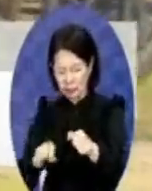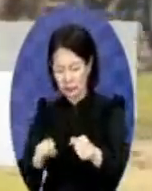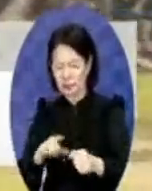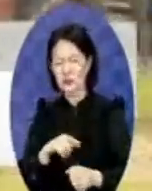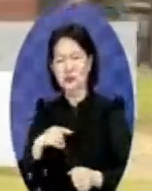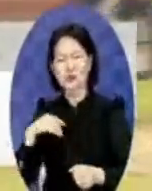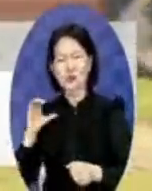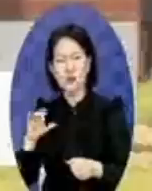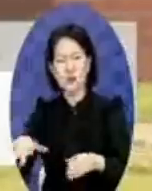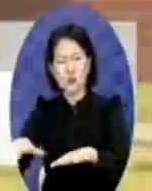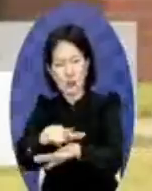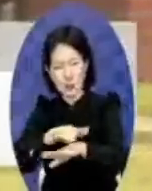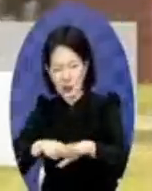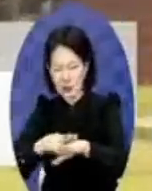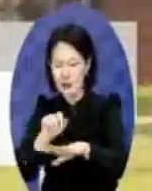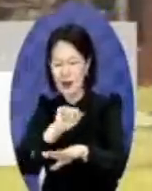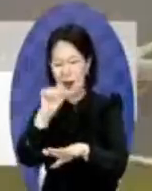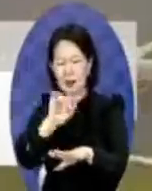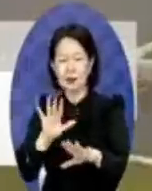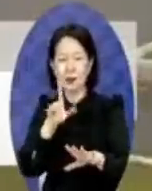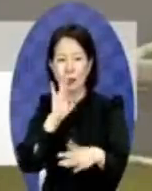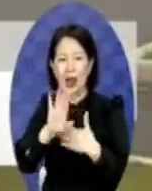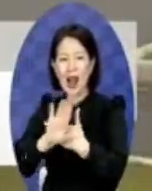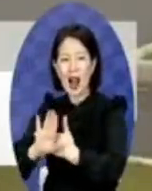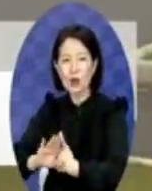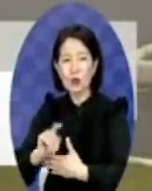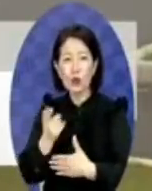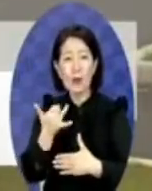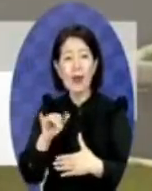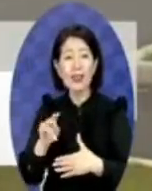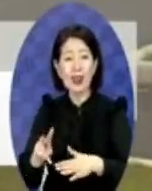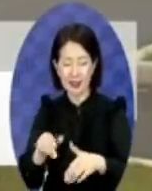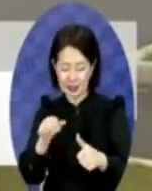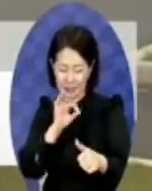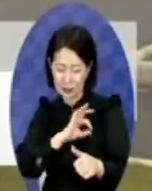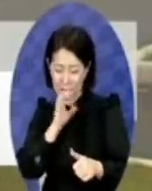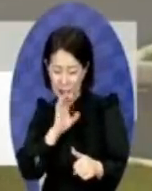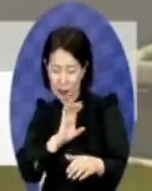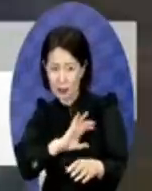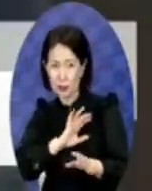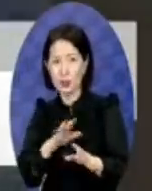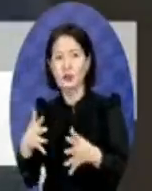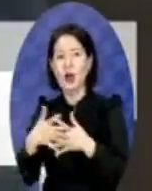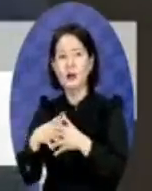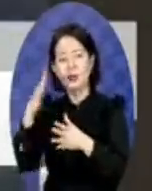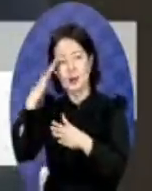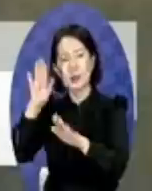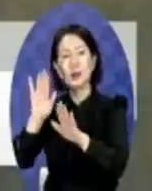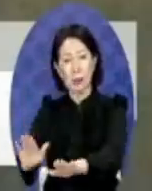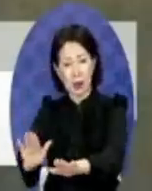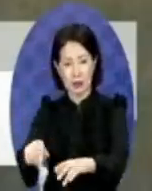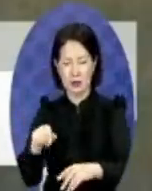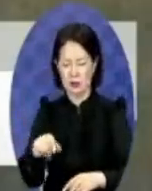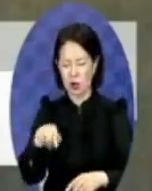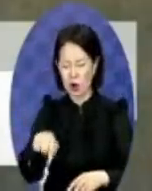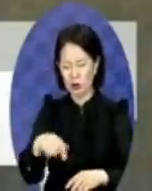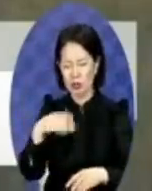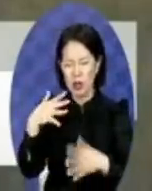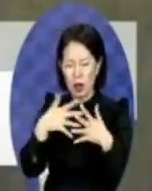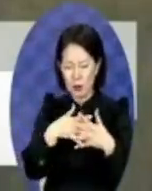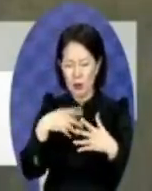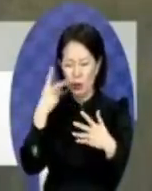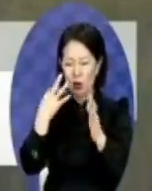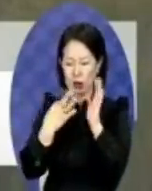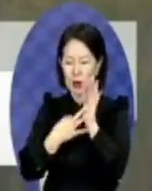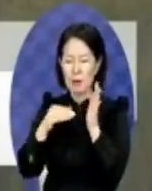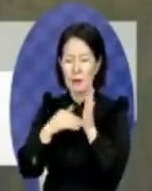Солонгосын хойг Аз Номхон далайн бүсдэх аюулгүй байдлын ашиг сонирхлоо хамгаалах үүднээс цэргээ үлдээж, өнөөдрийн байдлаар Америкийн 28,500